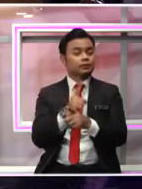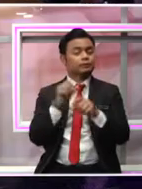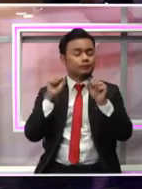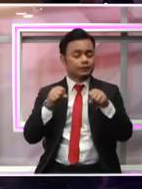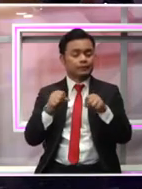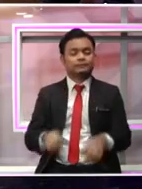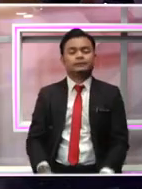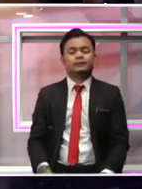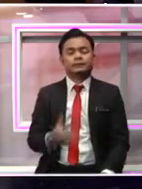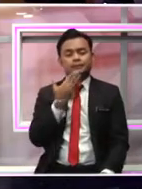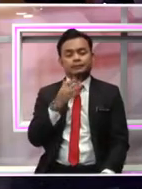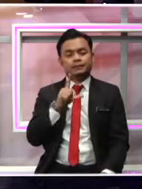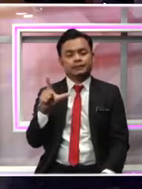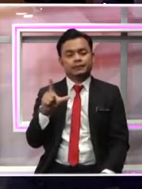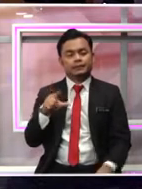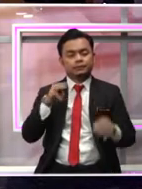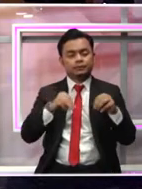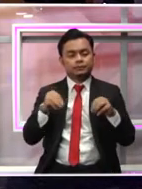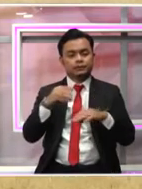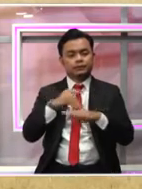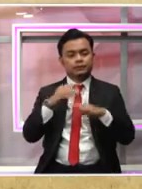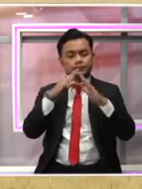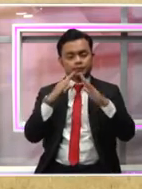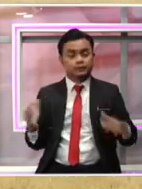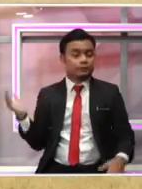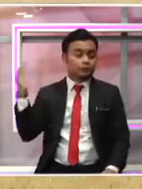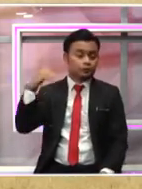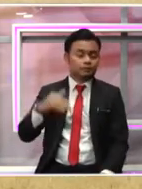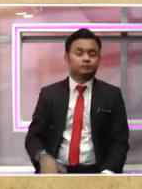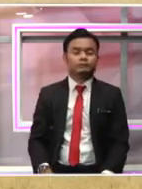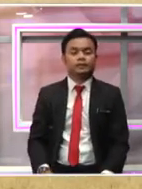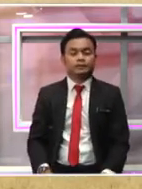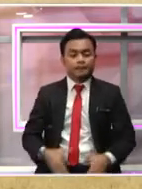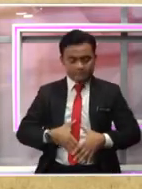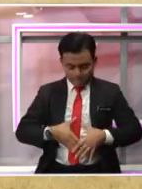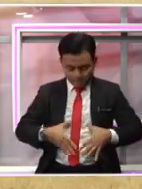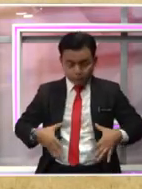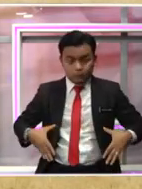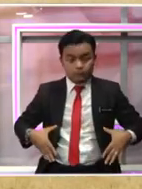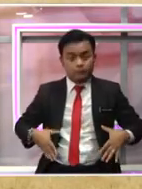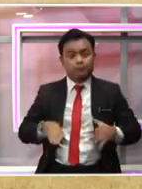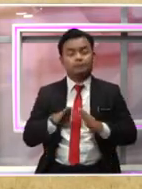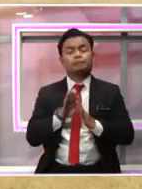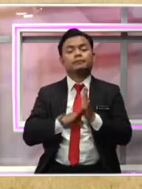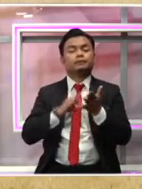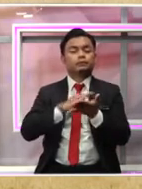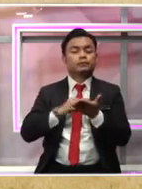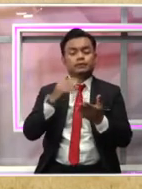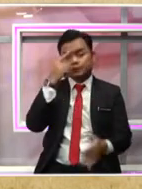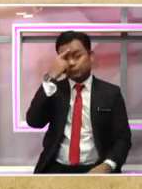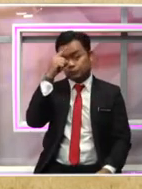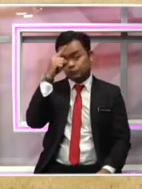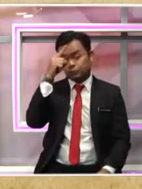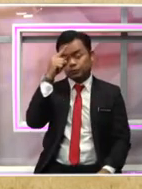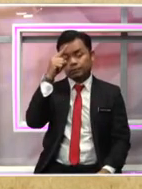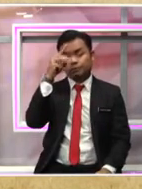ditemui di rumah Jo coba C bersama-sama perut berperanan khusus sebagai tempat menyimpan